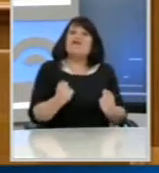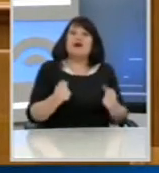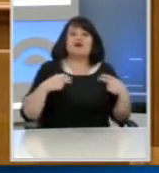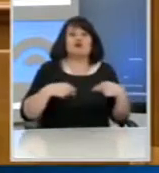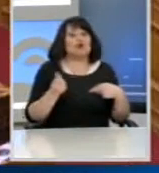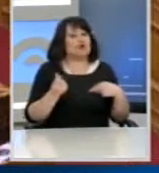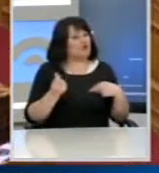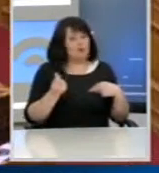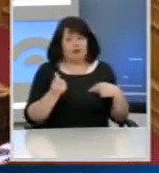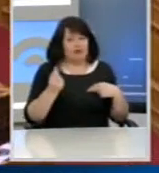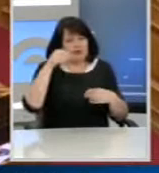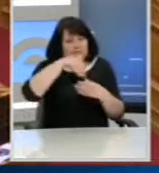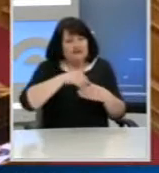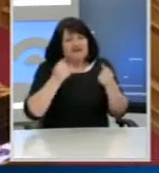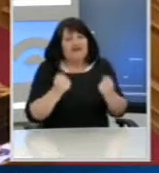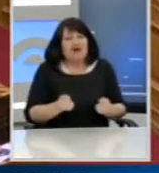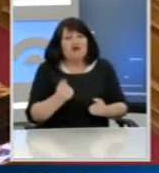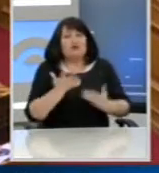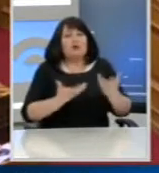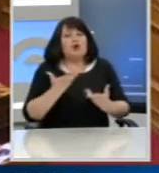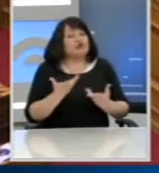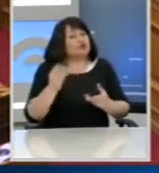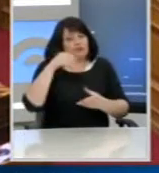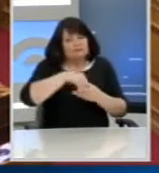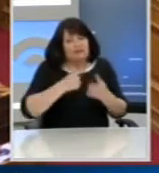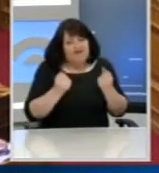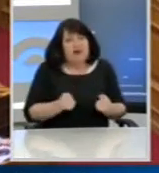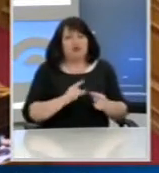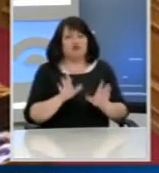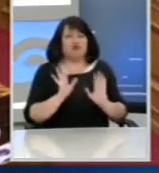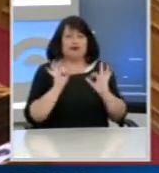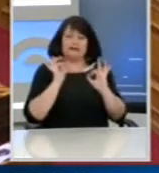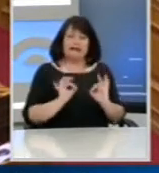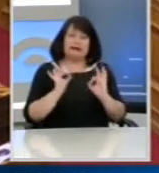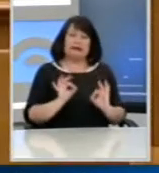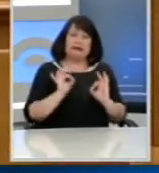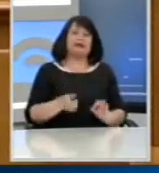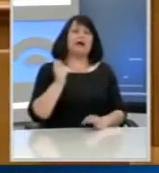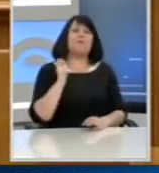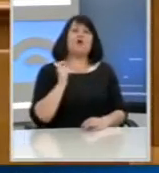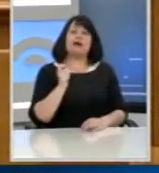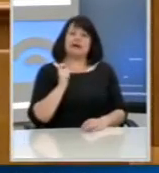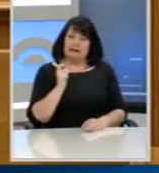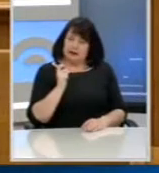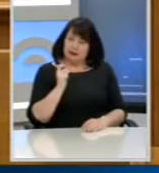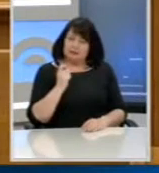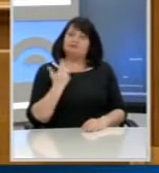Οικονομικών, χωρίς να επιβαρύνει τον προϋπολογισμό της χώρας, κάνοντας μια συνεπή πολιτική με